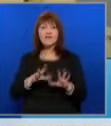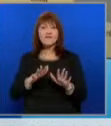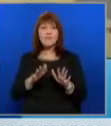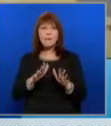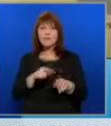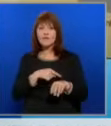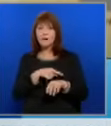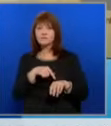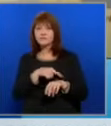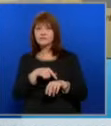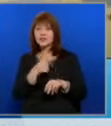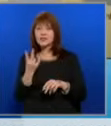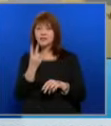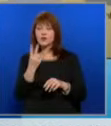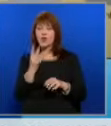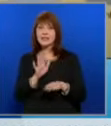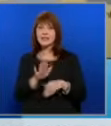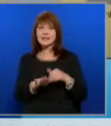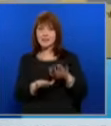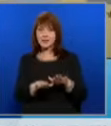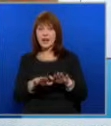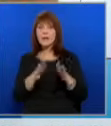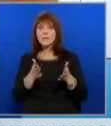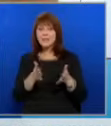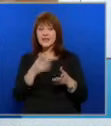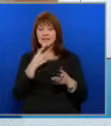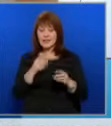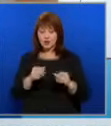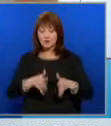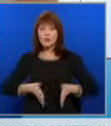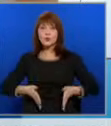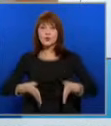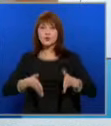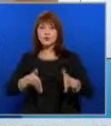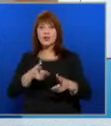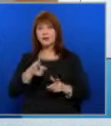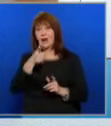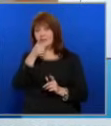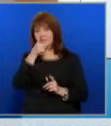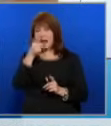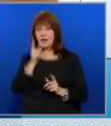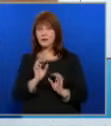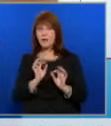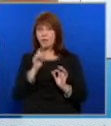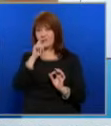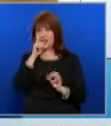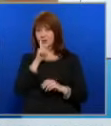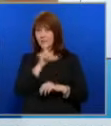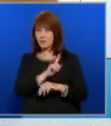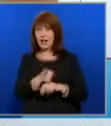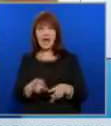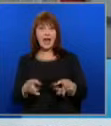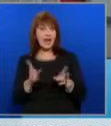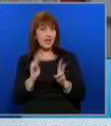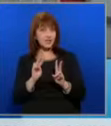за втората стъпка – приемането на двете страни и по суша, което е далеч по-съществения момент. Решение за това едва ли